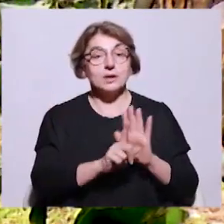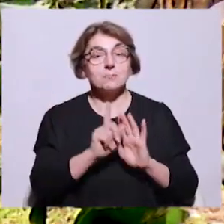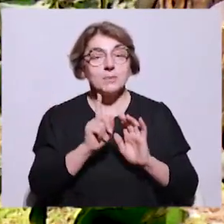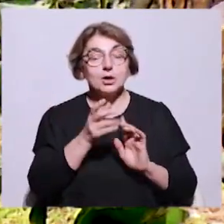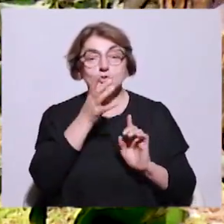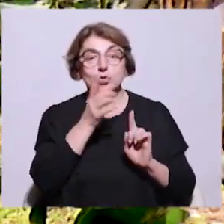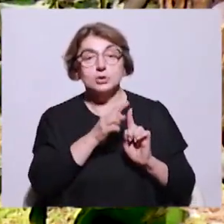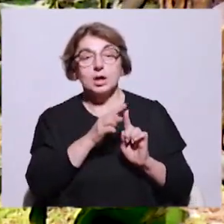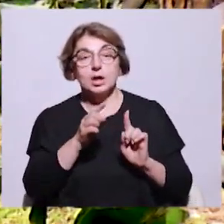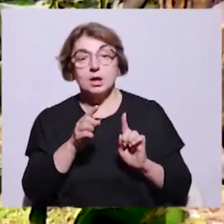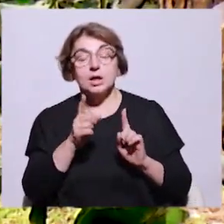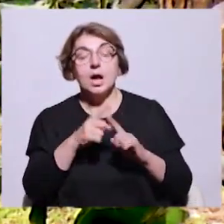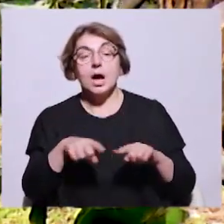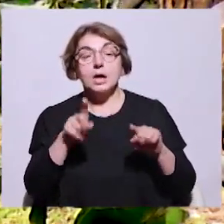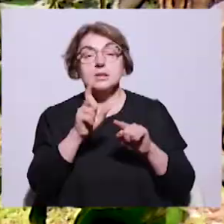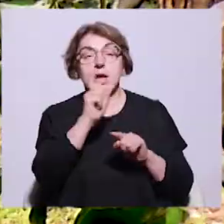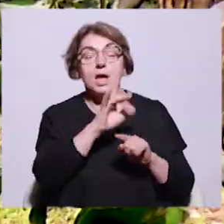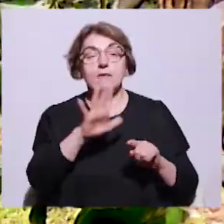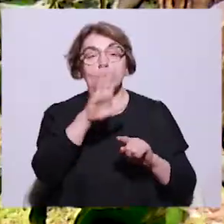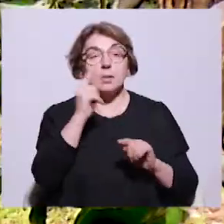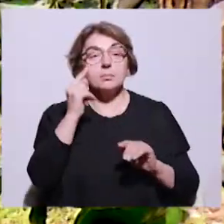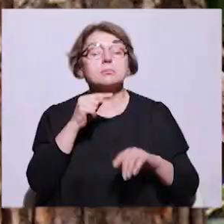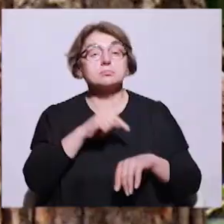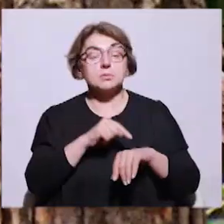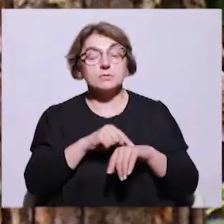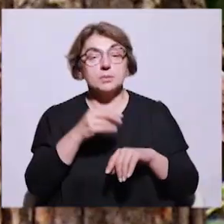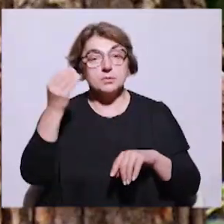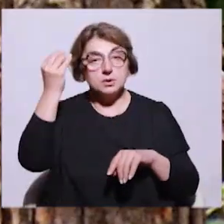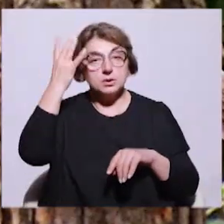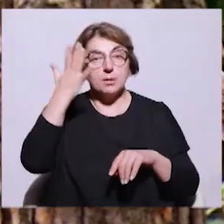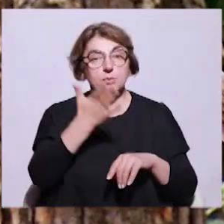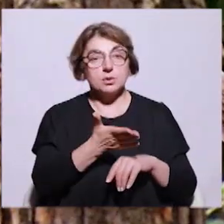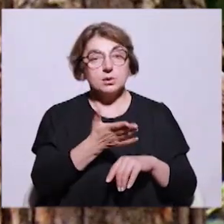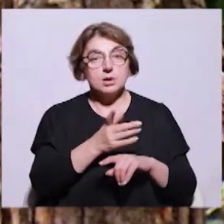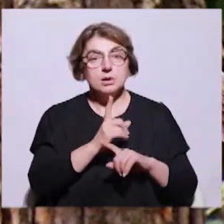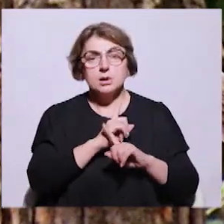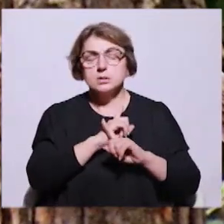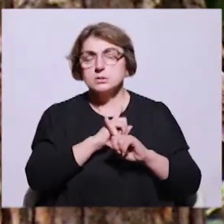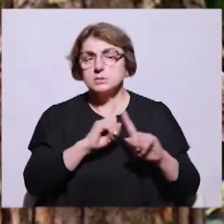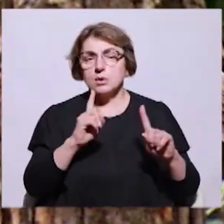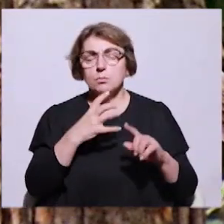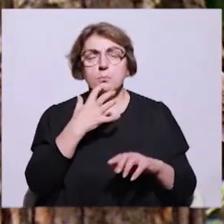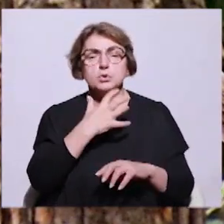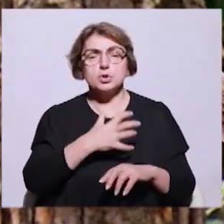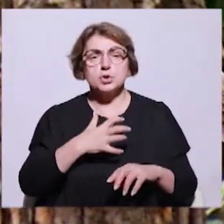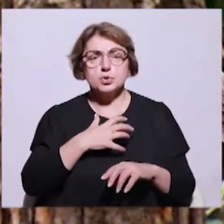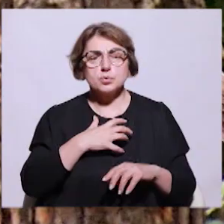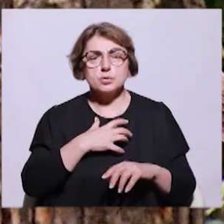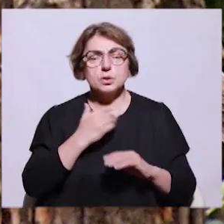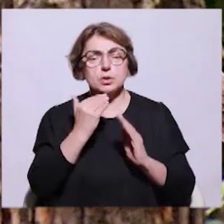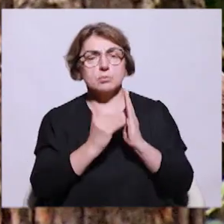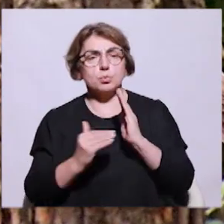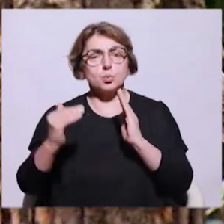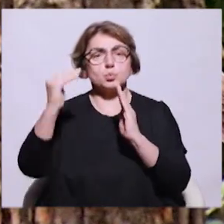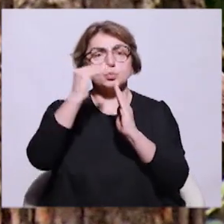მაგრამ ცოტა ხანში თვითონ ევროპელები მიხვდნენ, რომ იაპონელებისთვის საოცრად მნიშვნელოვანი და